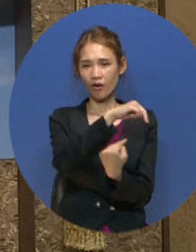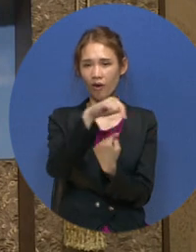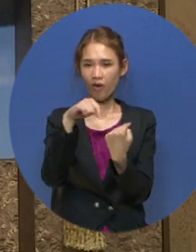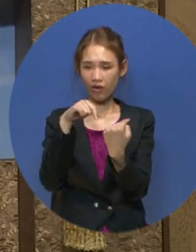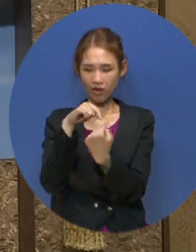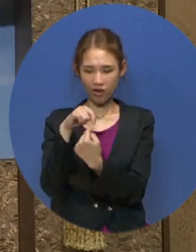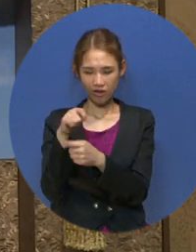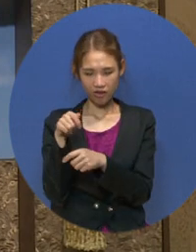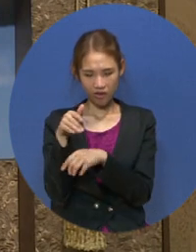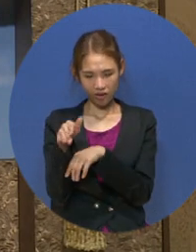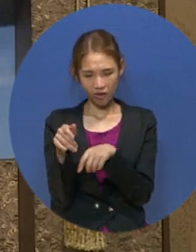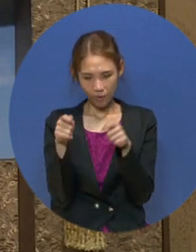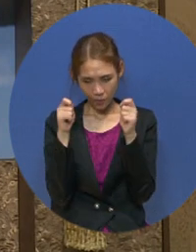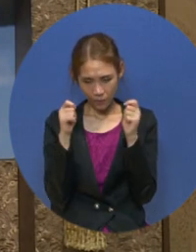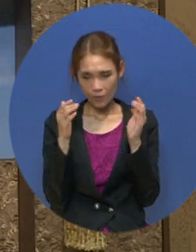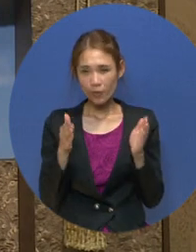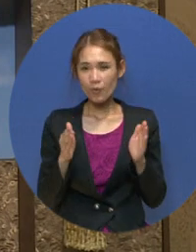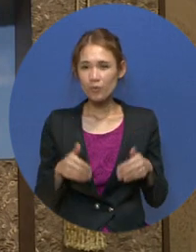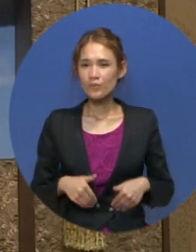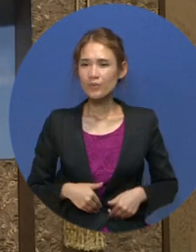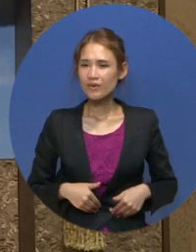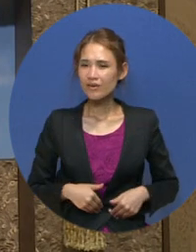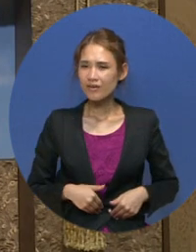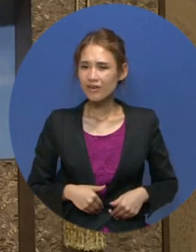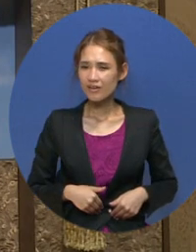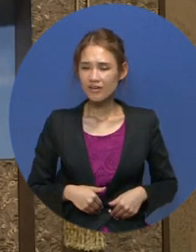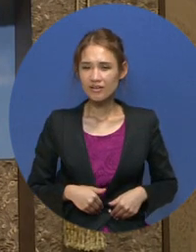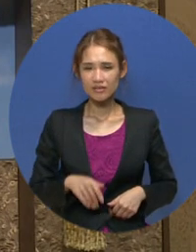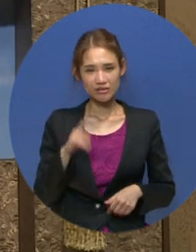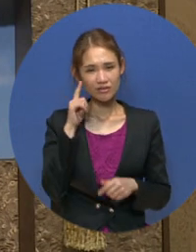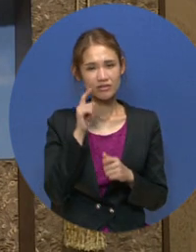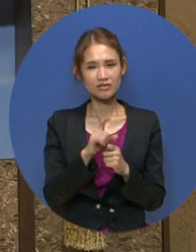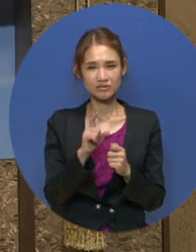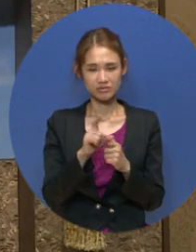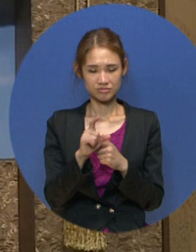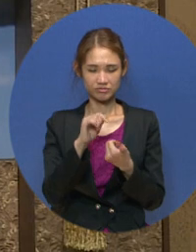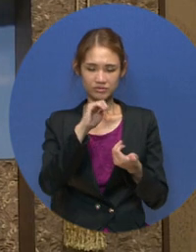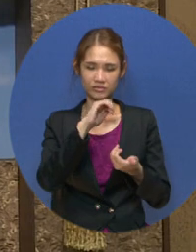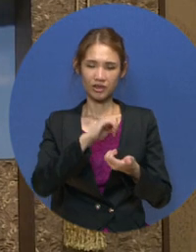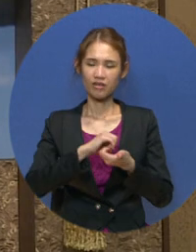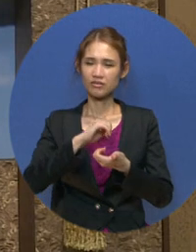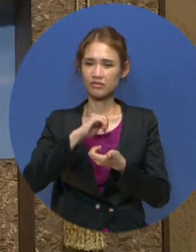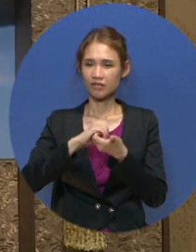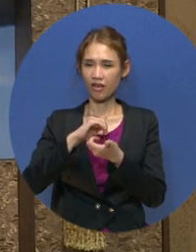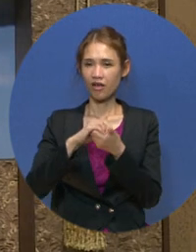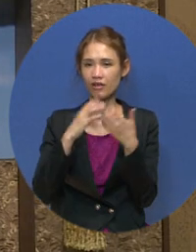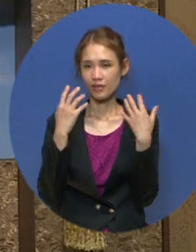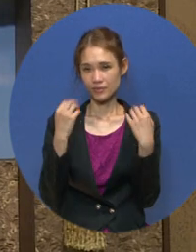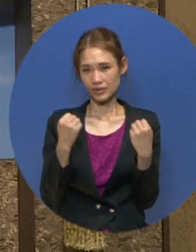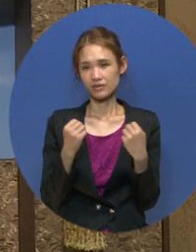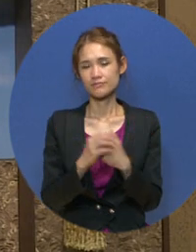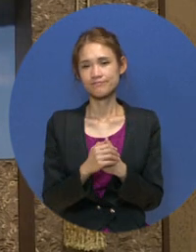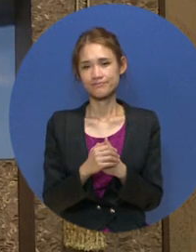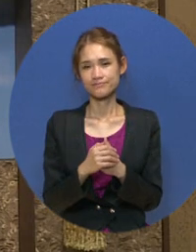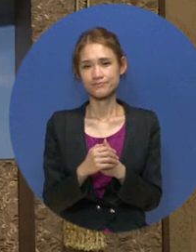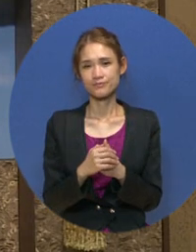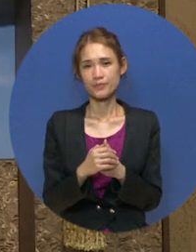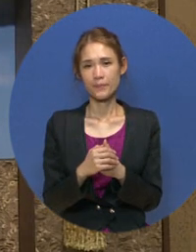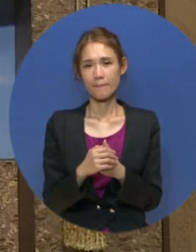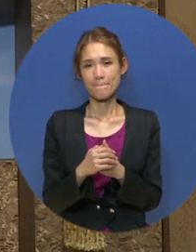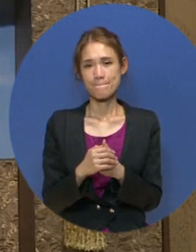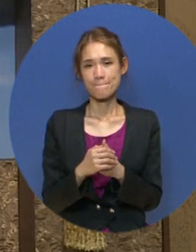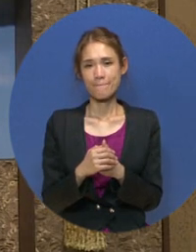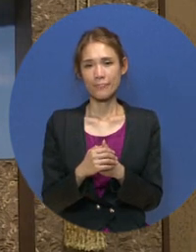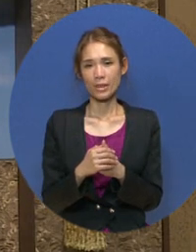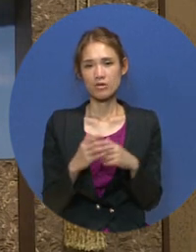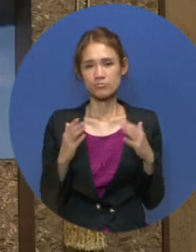되나 그렇게 고민이 될 정도로 좀 예. 한계를 많이 이렇게 느끼는 경우가 있습니다. 저희가 이제